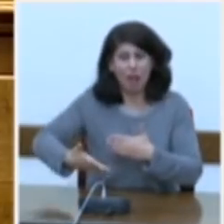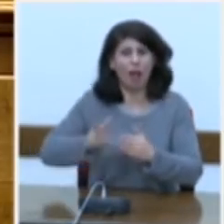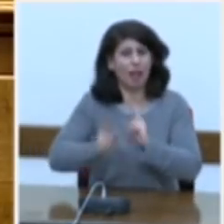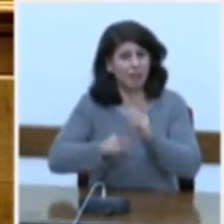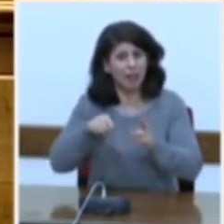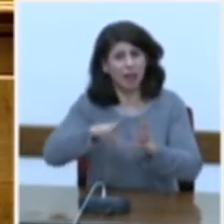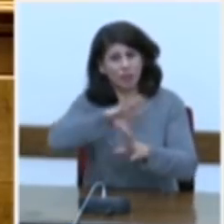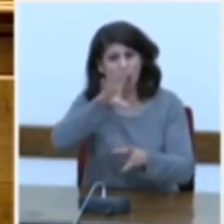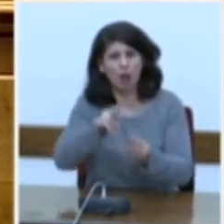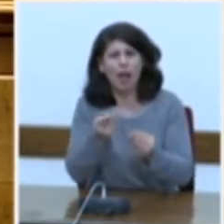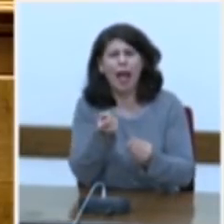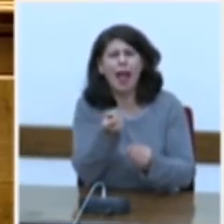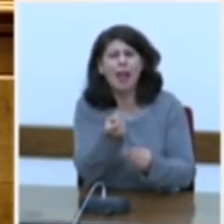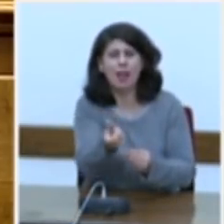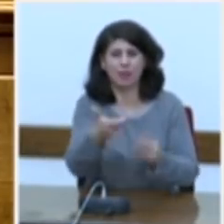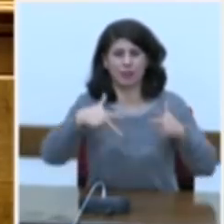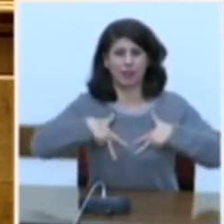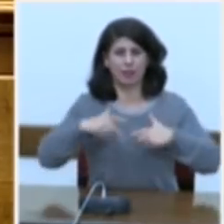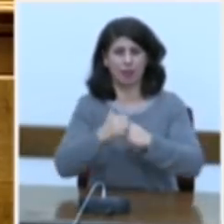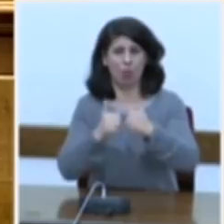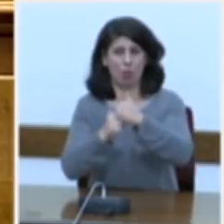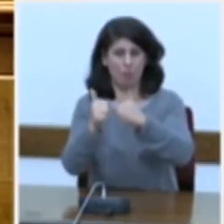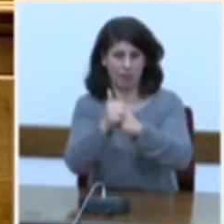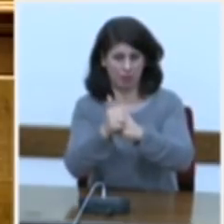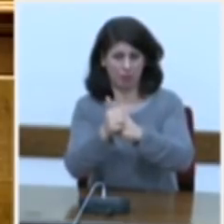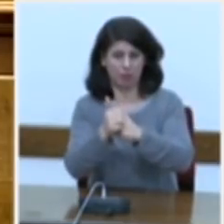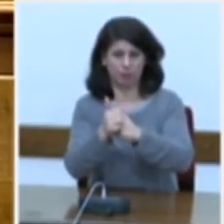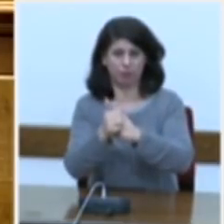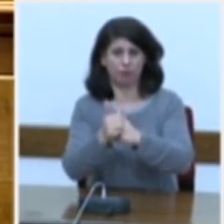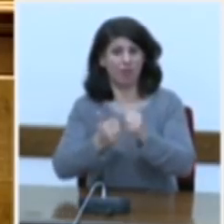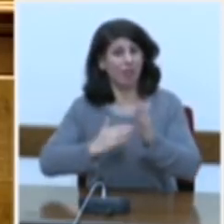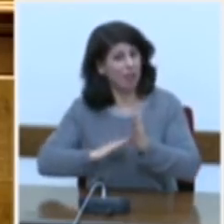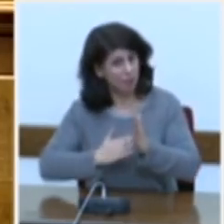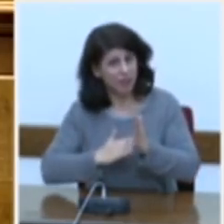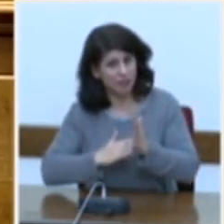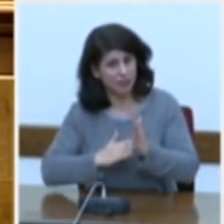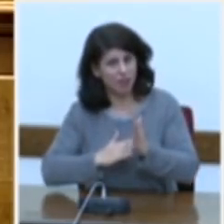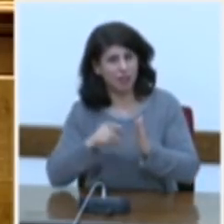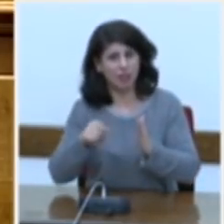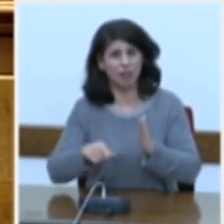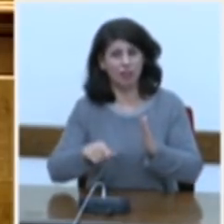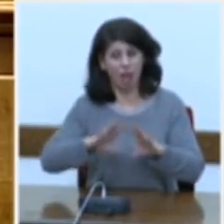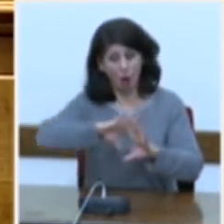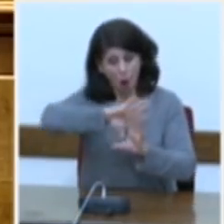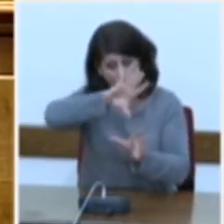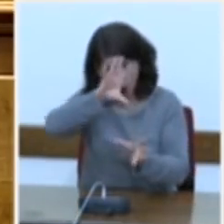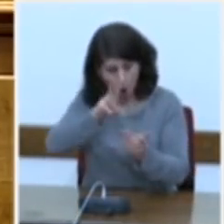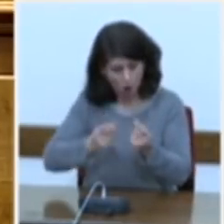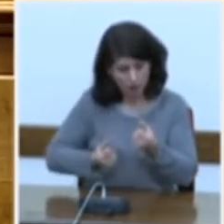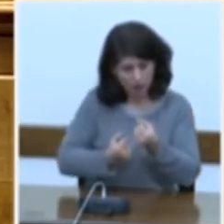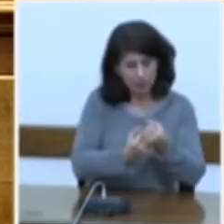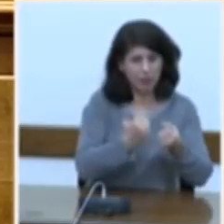όταν οι ελάχιστες κρατικές υποδομές και υπηρεσίες για την ολόπλευρη στήριξη των